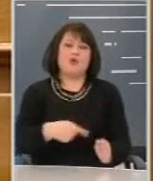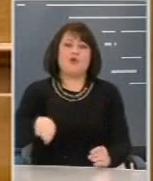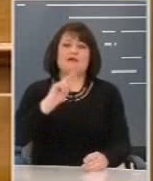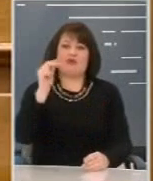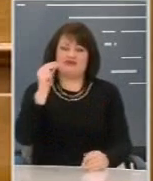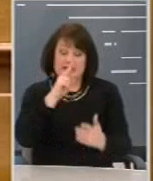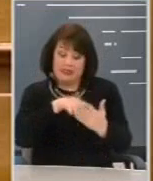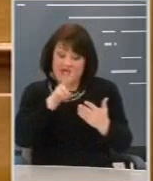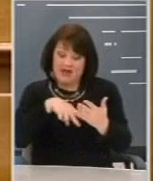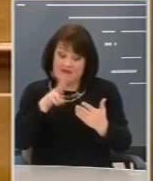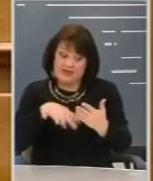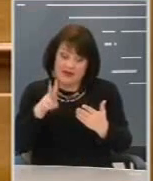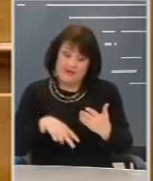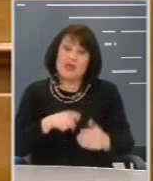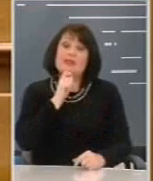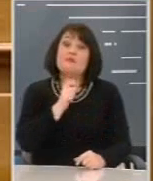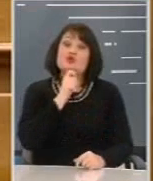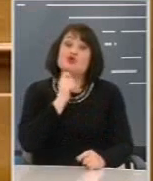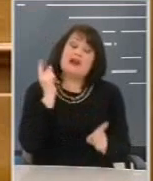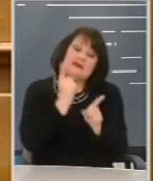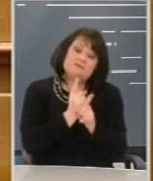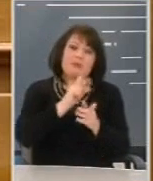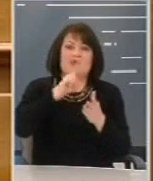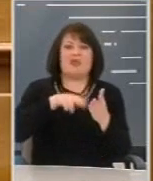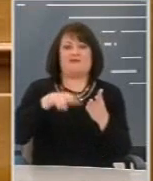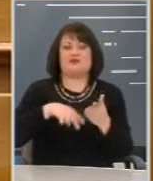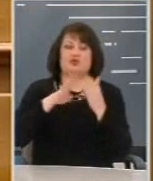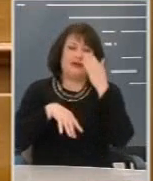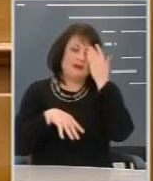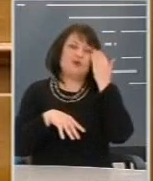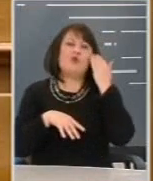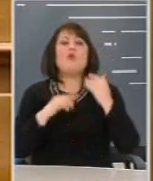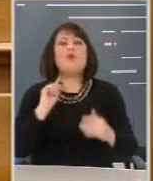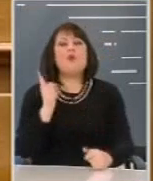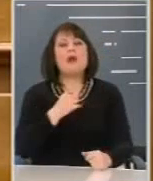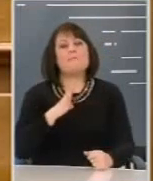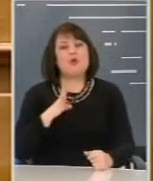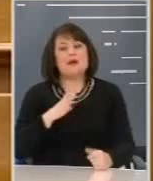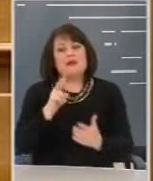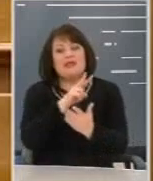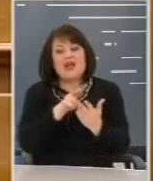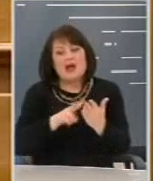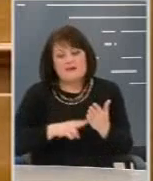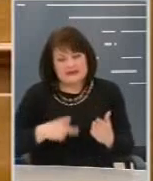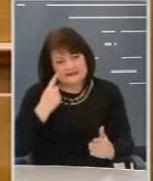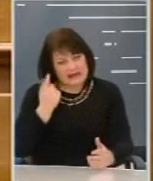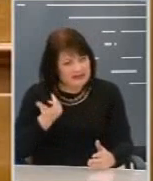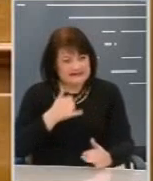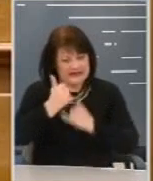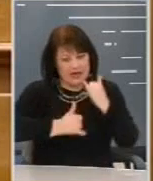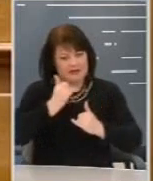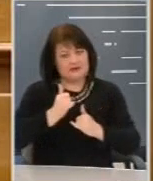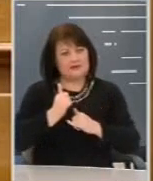το διαβάσουν, όλους τους δημοσιογράφους ειδικά να το διαβάσουν και όλους τους πολίτες τους Έλληνες να το διαβάσουν, να το κατεβάσουν το site της